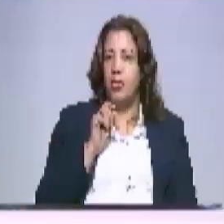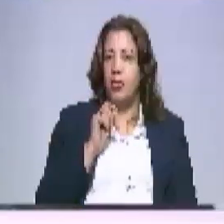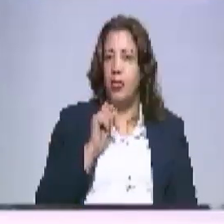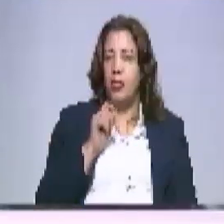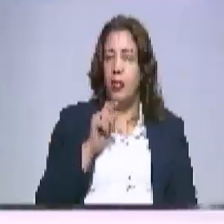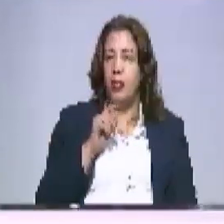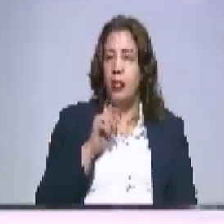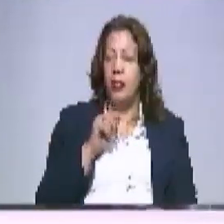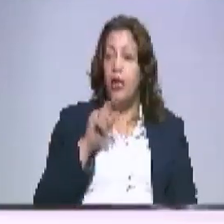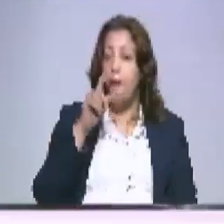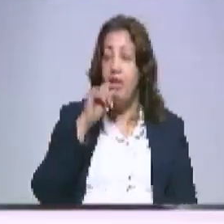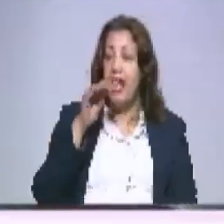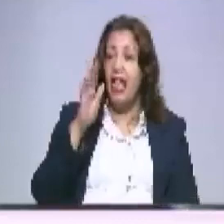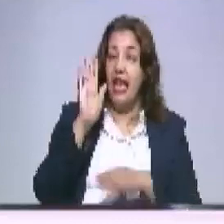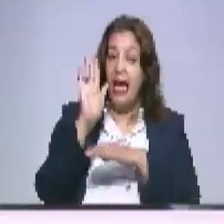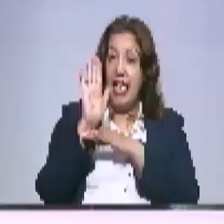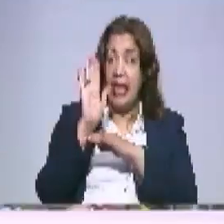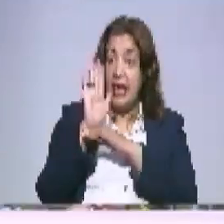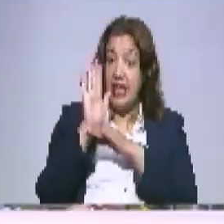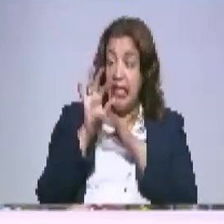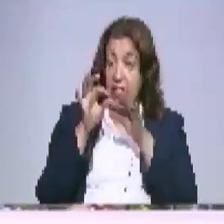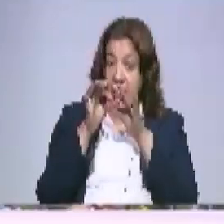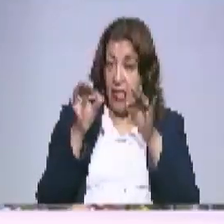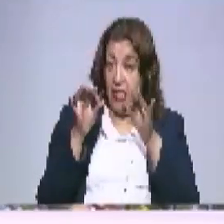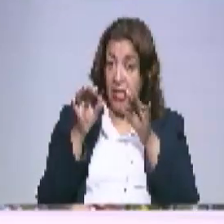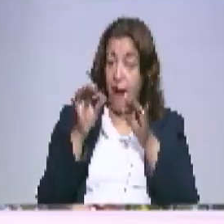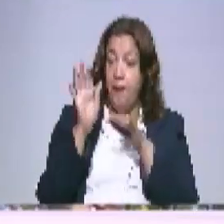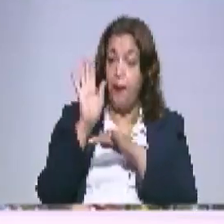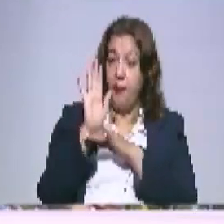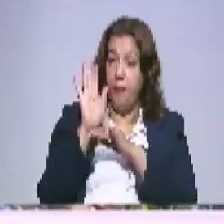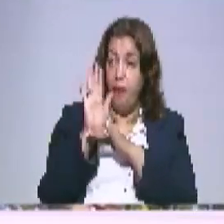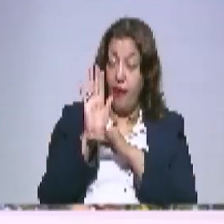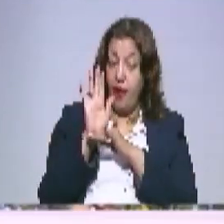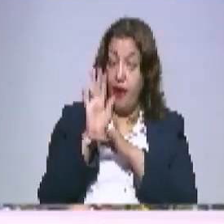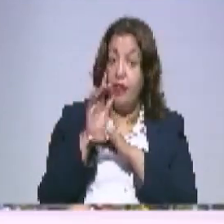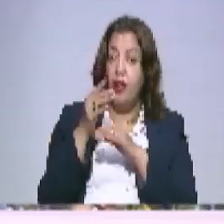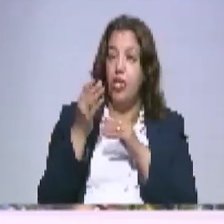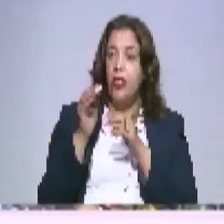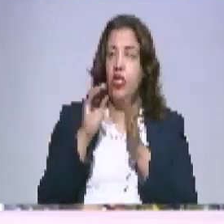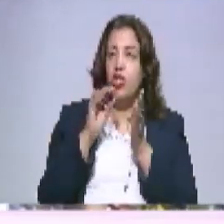كيس شعريه عليه كوبايه الا ربع سكر. كيس شعريه ده يعني حوالي 400 جرام مثلا تقريبا.